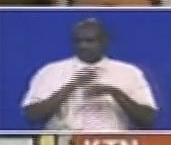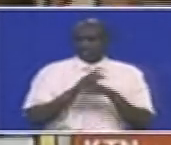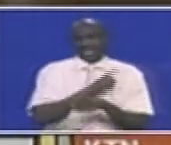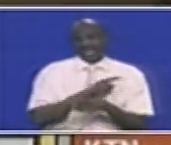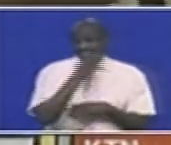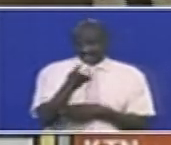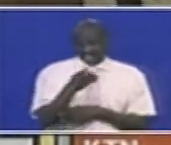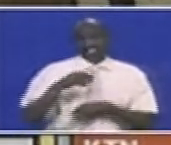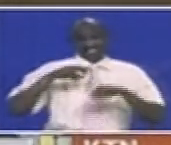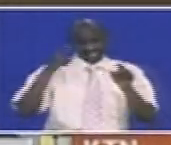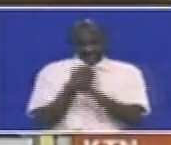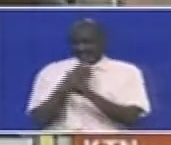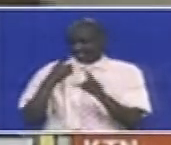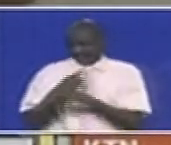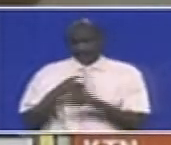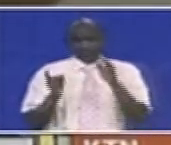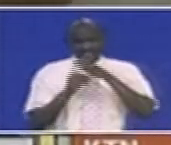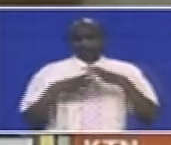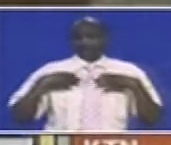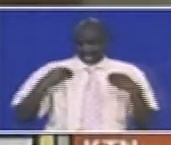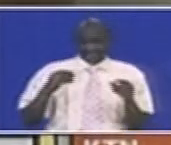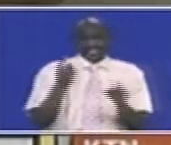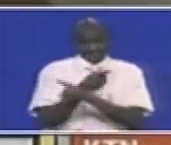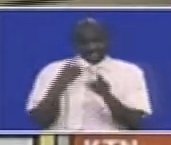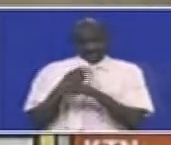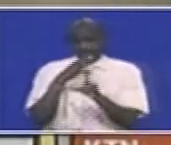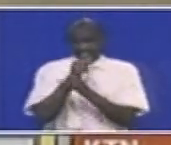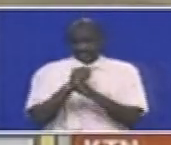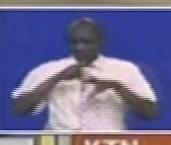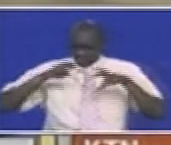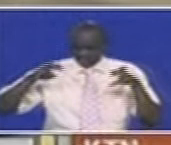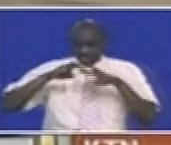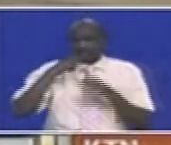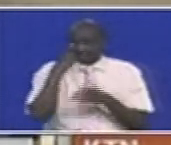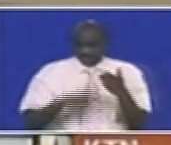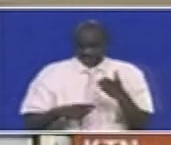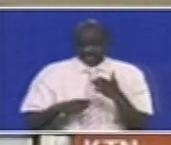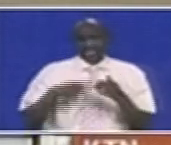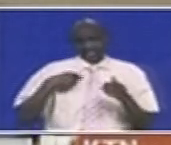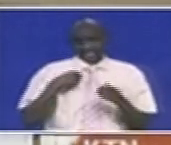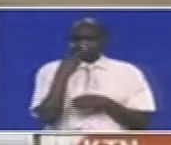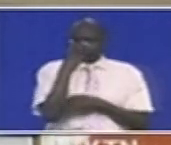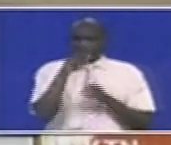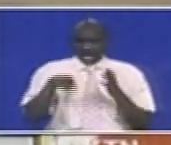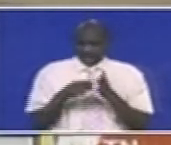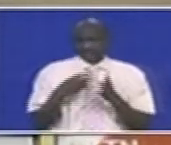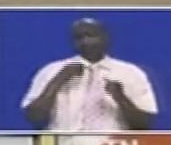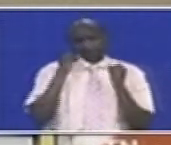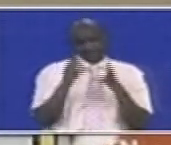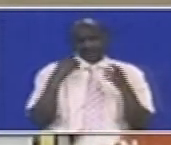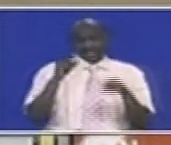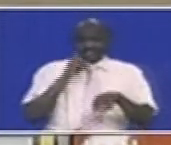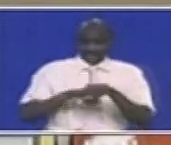uliofanywa na mashirika ya afya na wizara ya afya nchini, katika muda wa saa 2 mwanamke mmoja hufa akijifungua au kufuatia